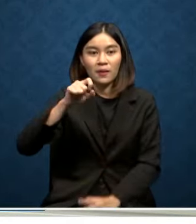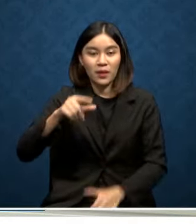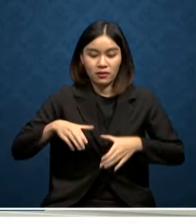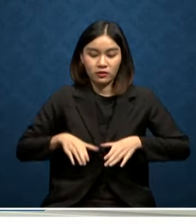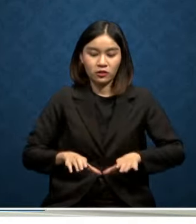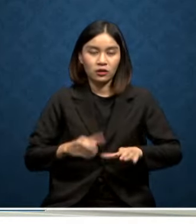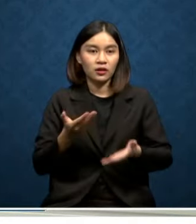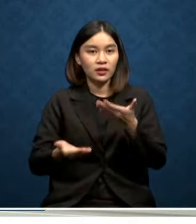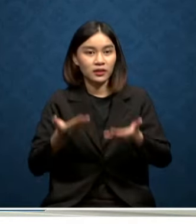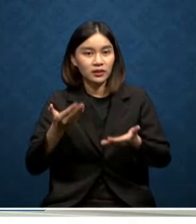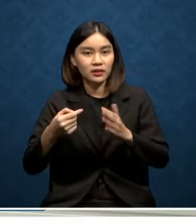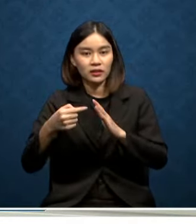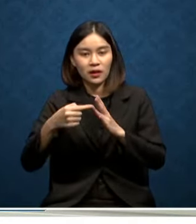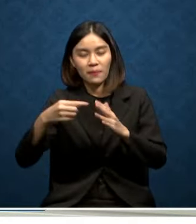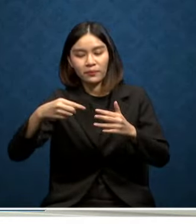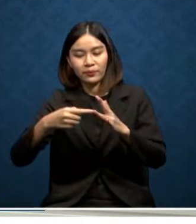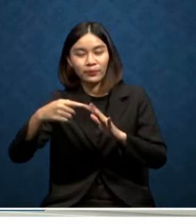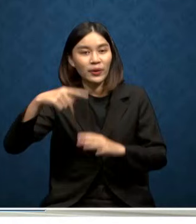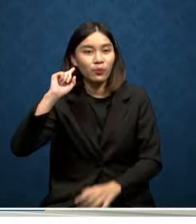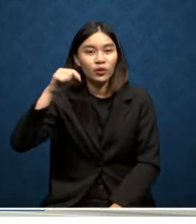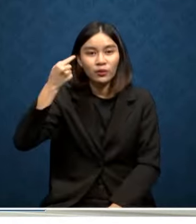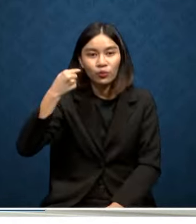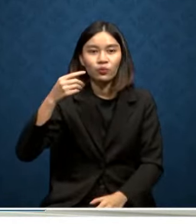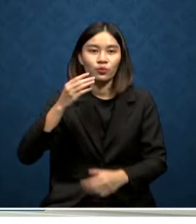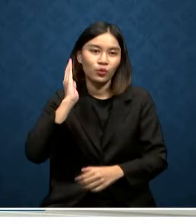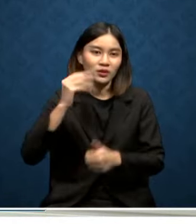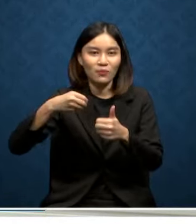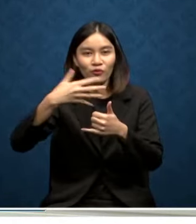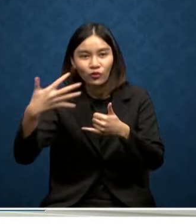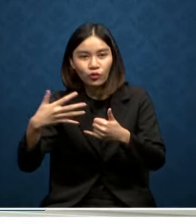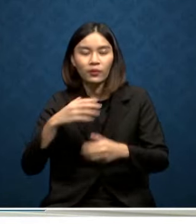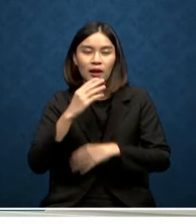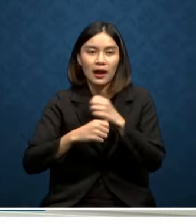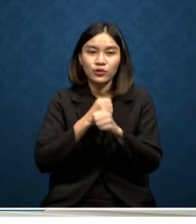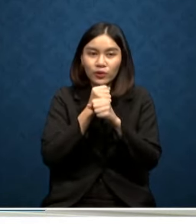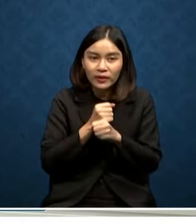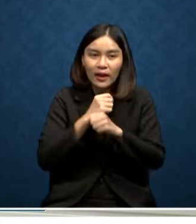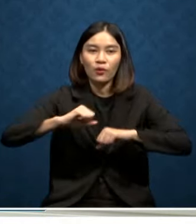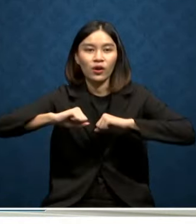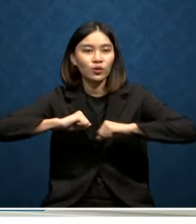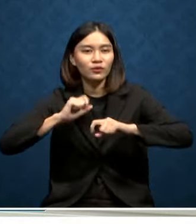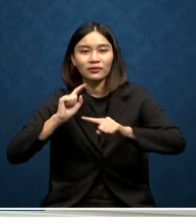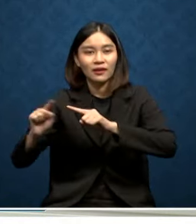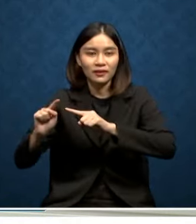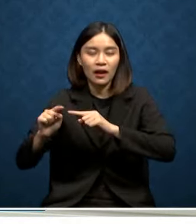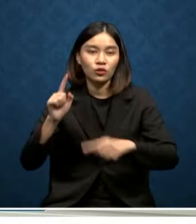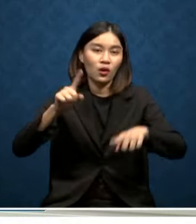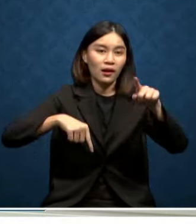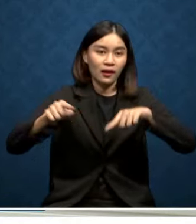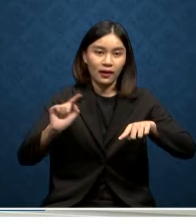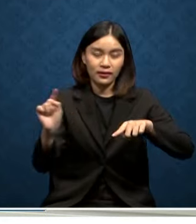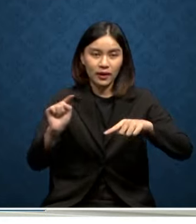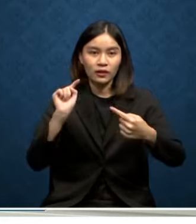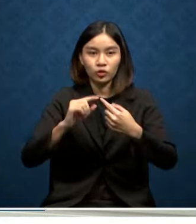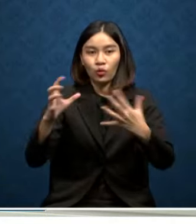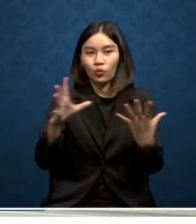หรือเพศสภาพไม่ว่าจะเป็นสูงวัยหรืออ่อนวัยไม่ว่าจะเป็นความหลากหลายท